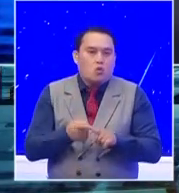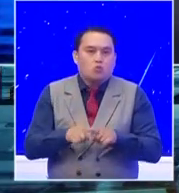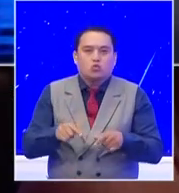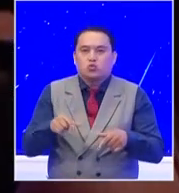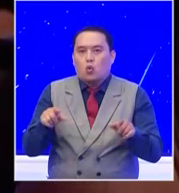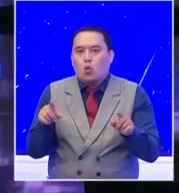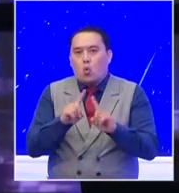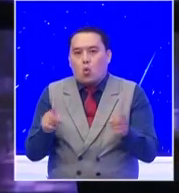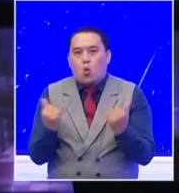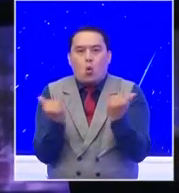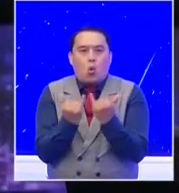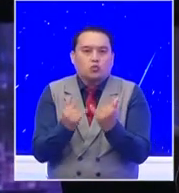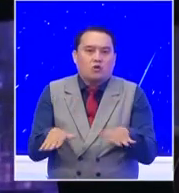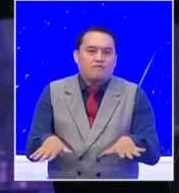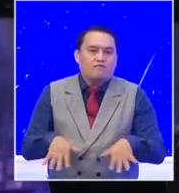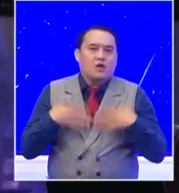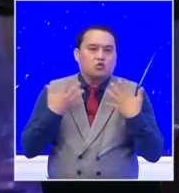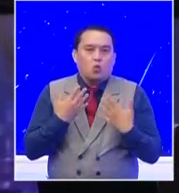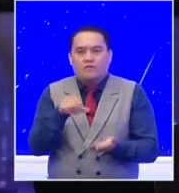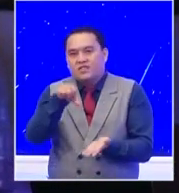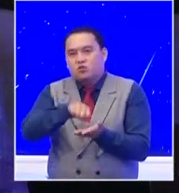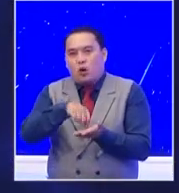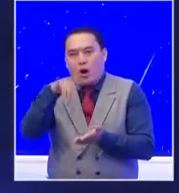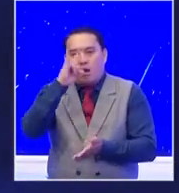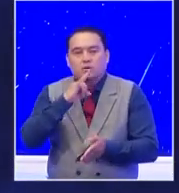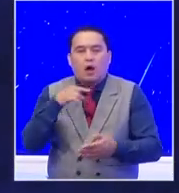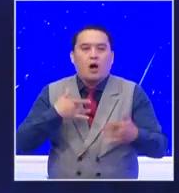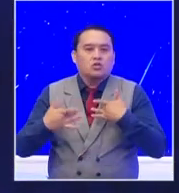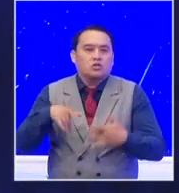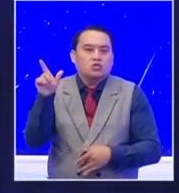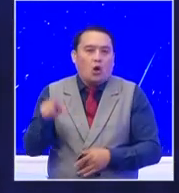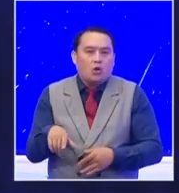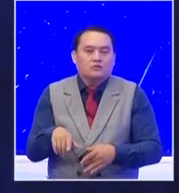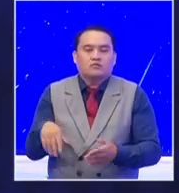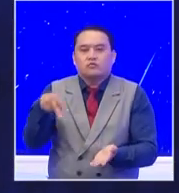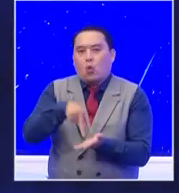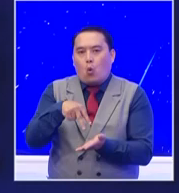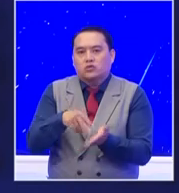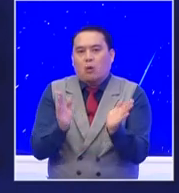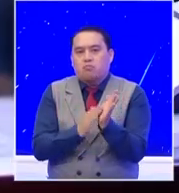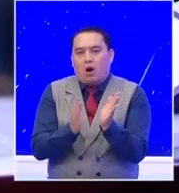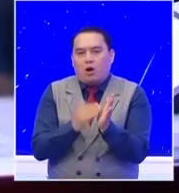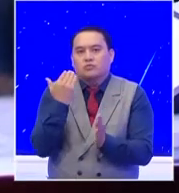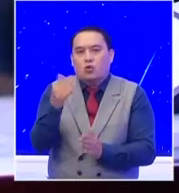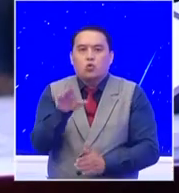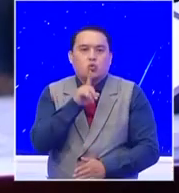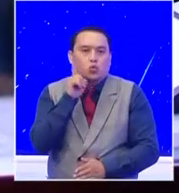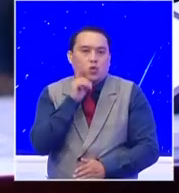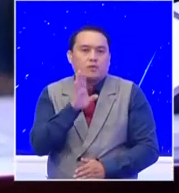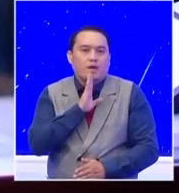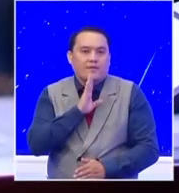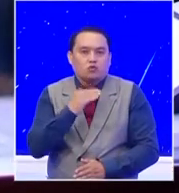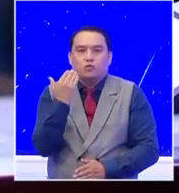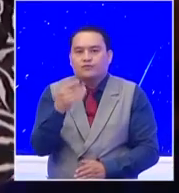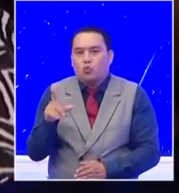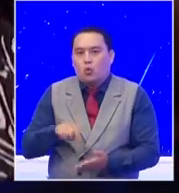и гости шоу с восторгом оценили выступление казахстанской артистки. Зал встал, чтобы поприветствовать юную певицу.